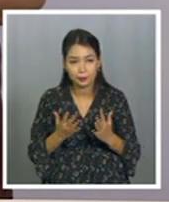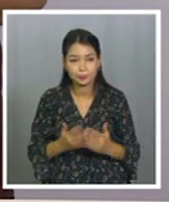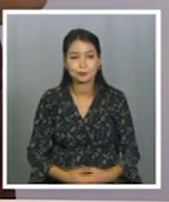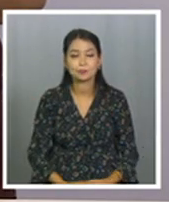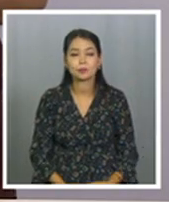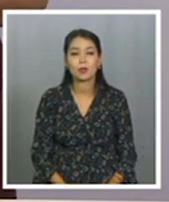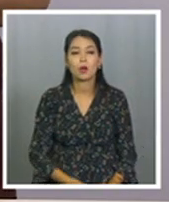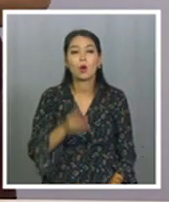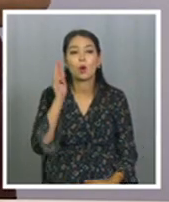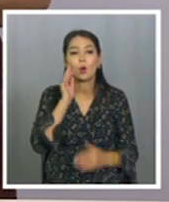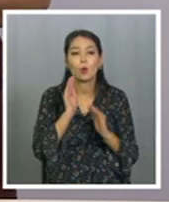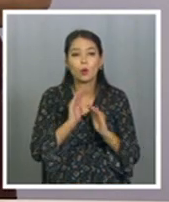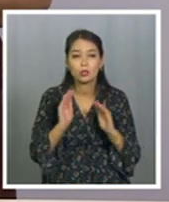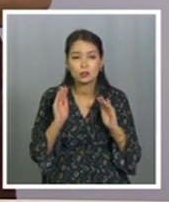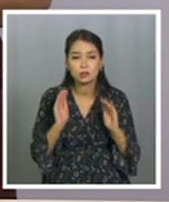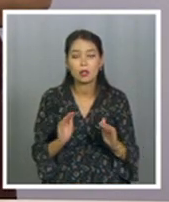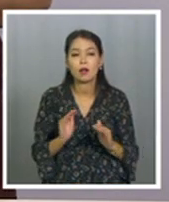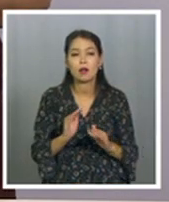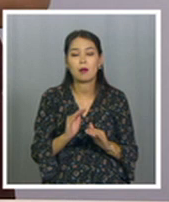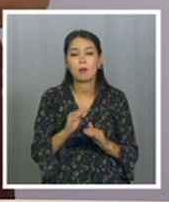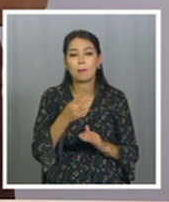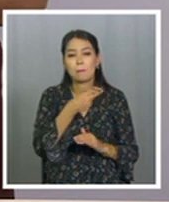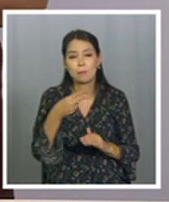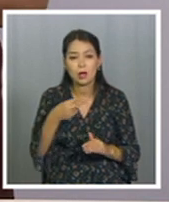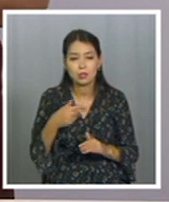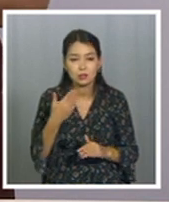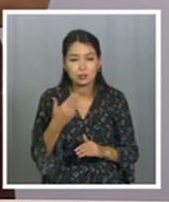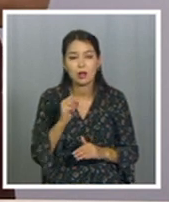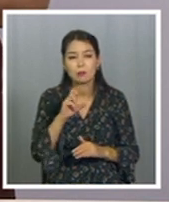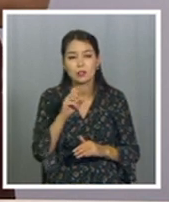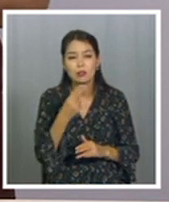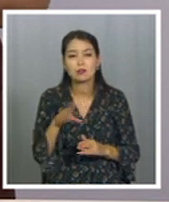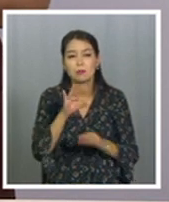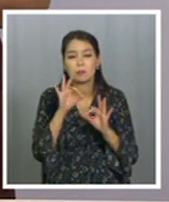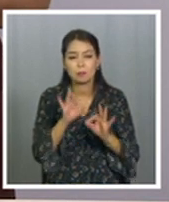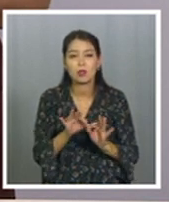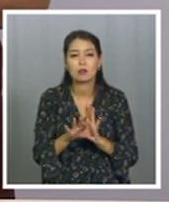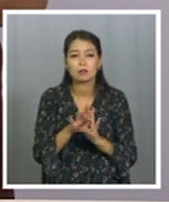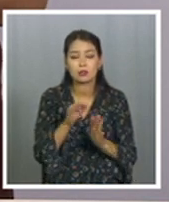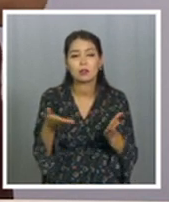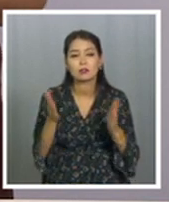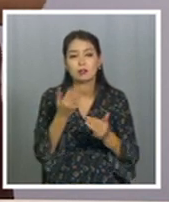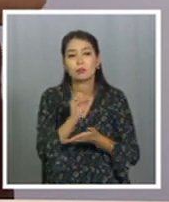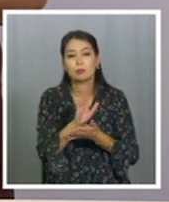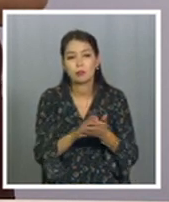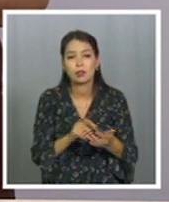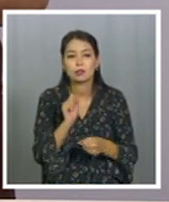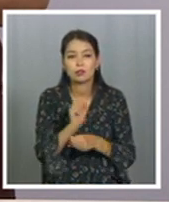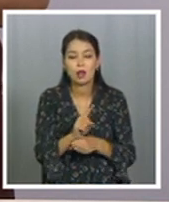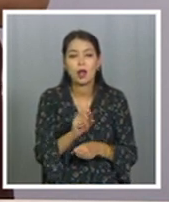Оқушылар, мәтінді абзацқа дұрыс бөлді деп ойлаймын. Ендеше ары қарай тапсырмаларды орындау үшін абзац